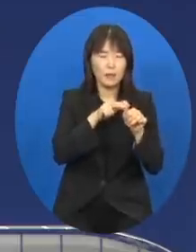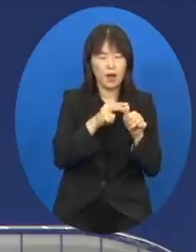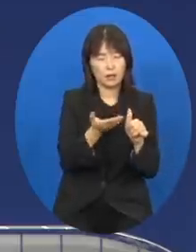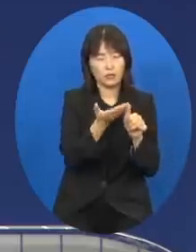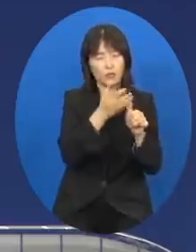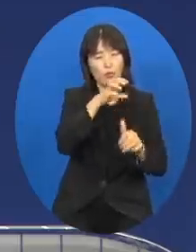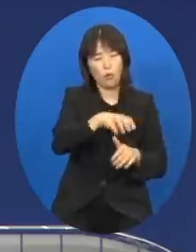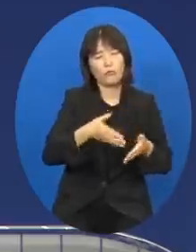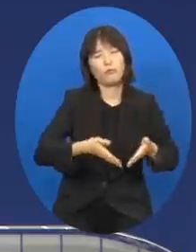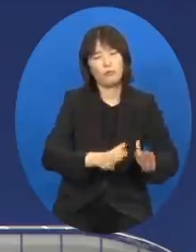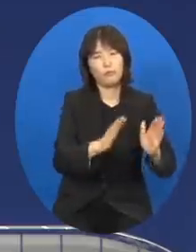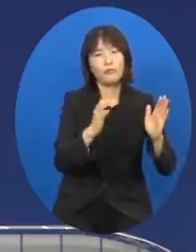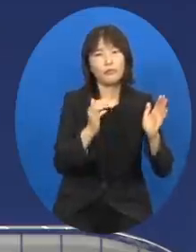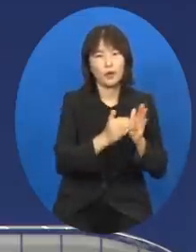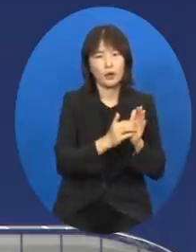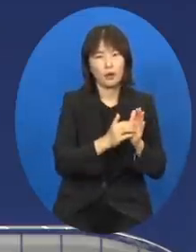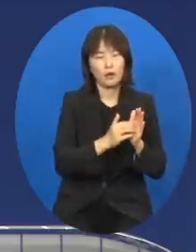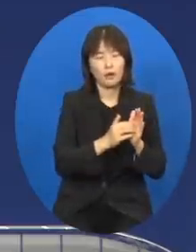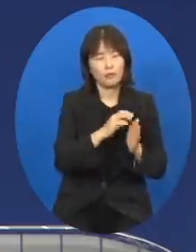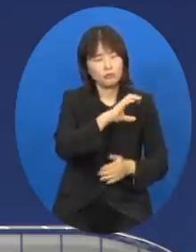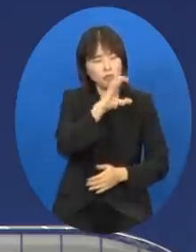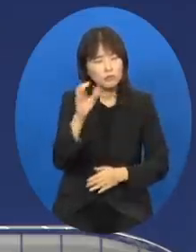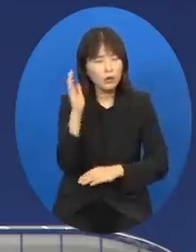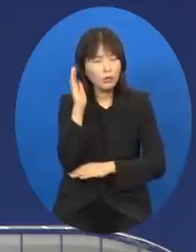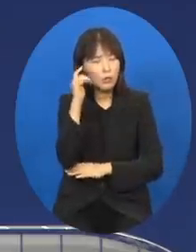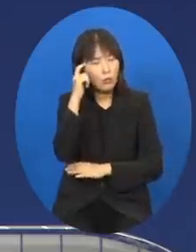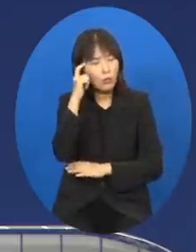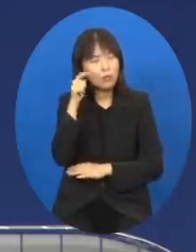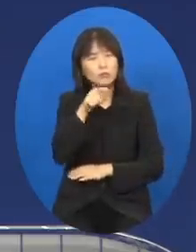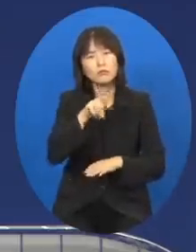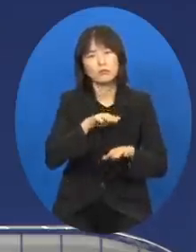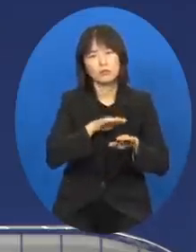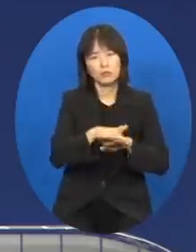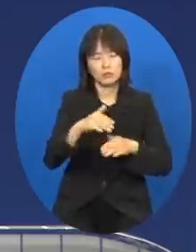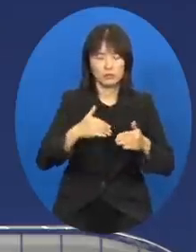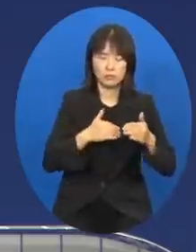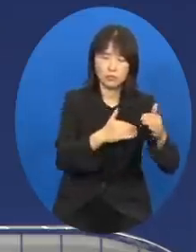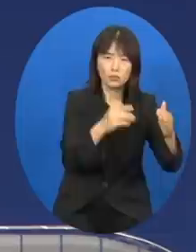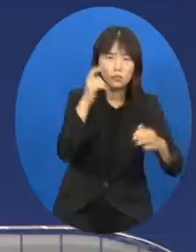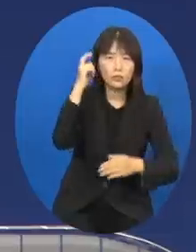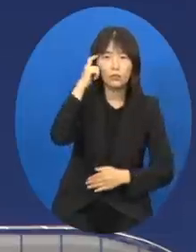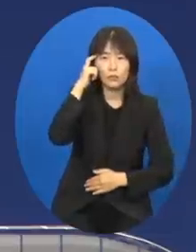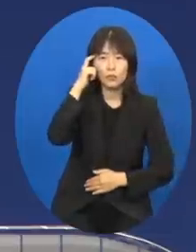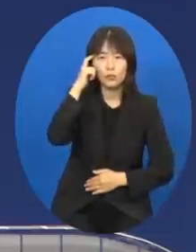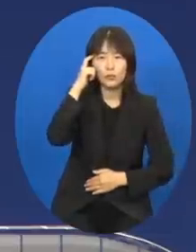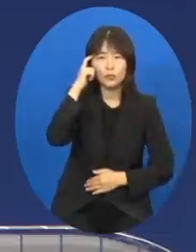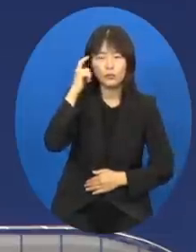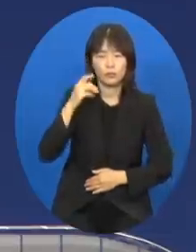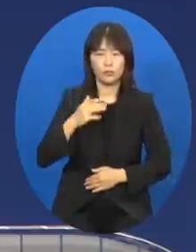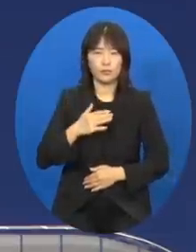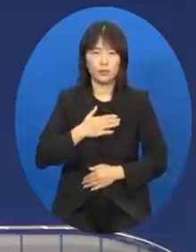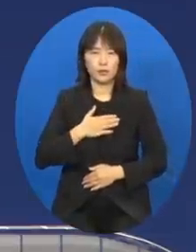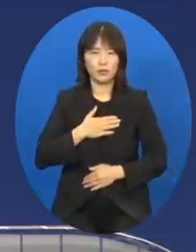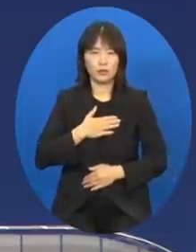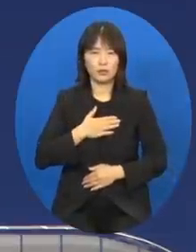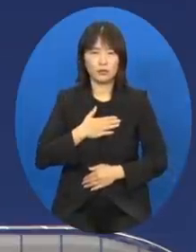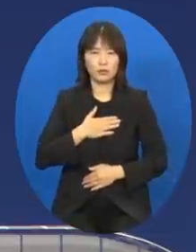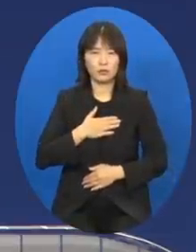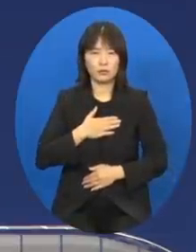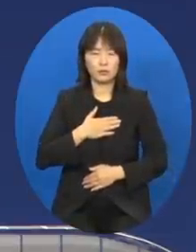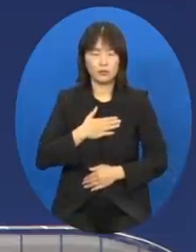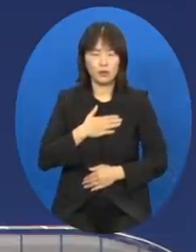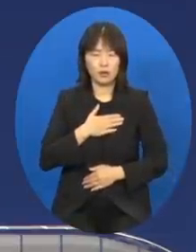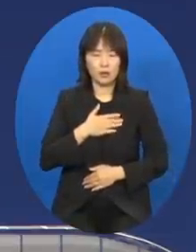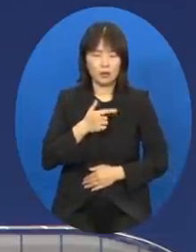이 크리스마스 이야기는 왜 이렇게 진행되는 걸까요? 나는 너무 보잘것없기